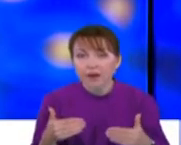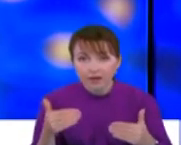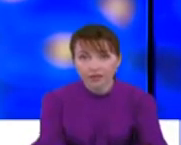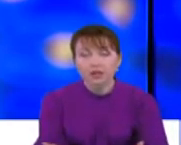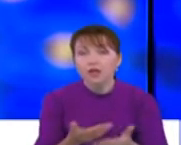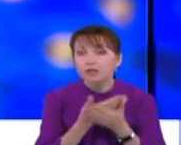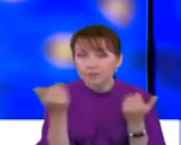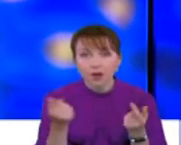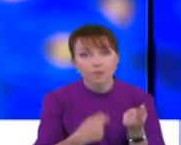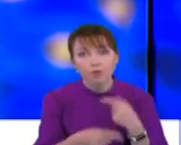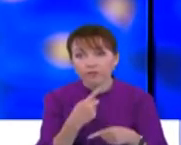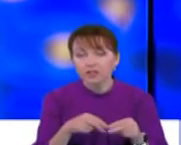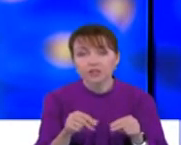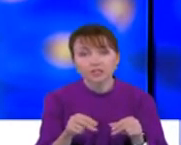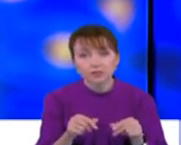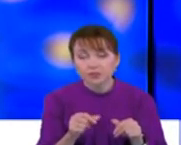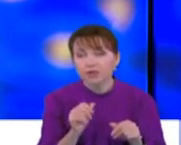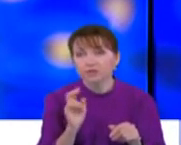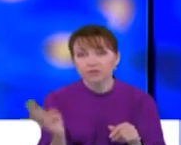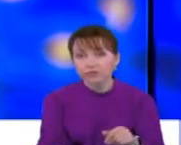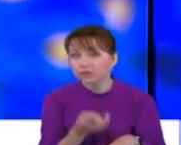немає повернення цих земель і так далі, то